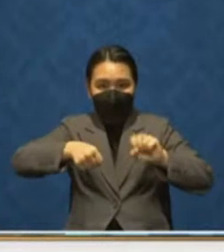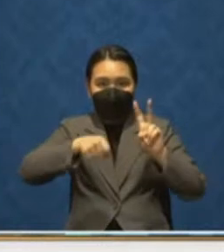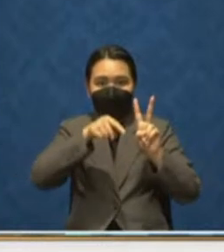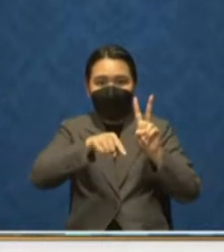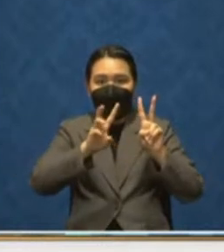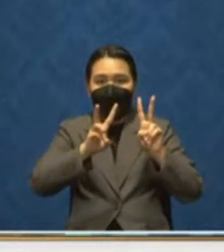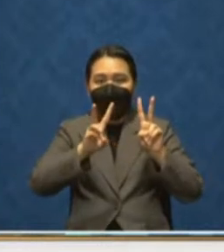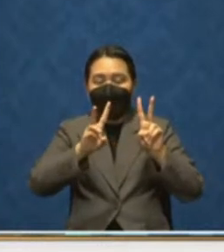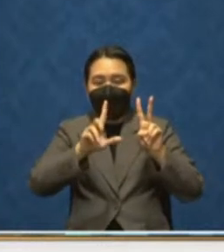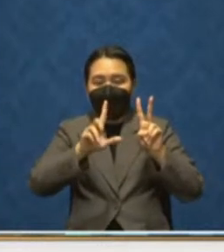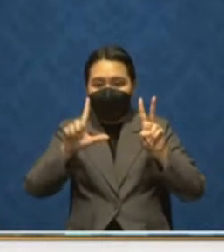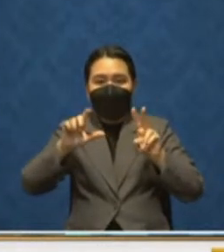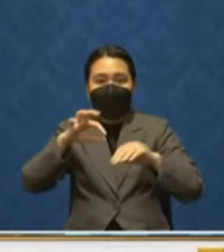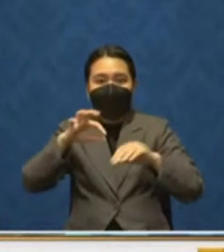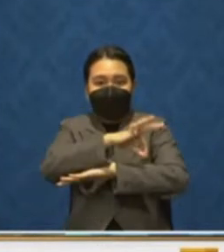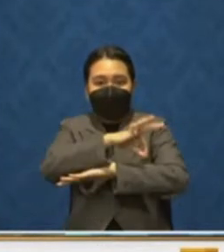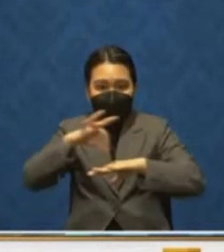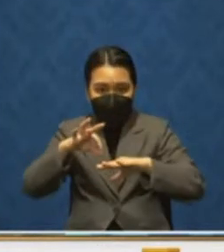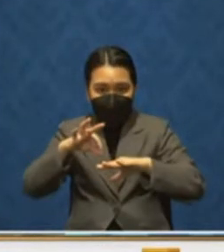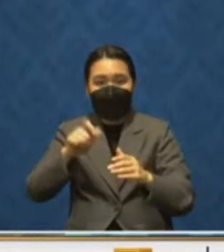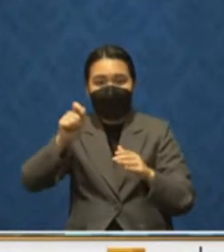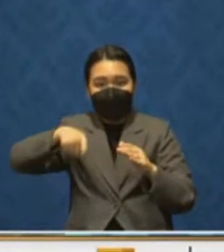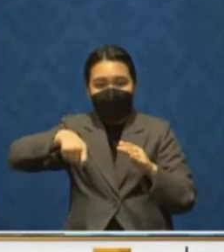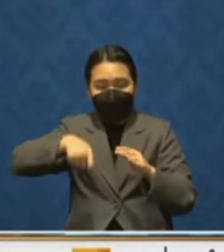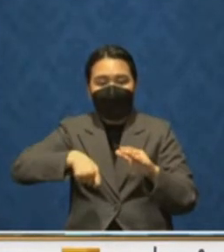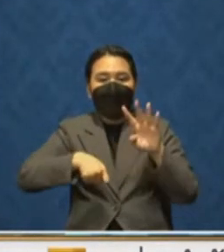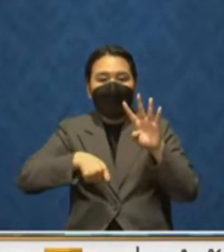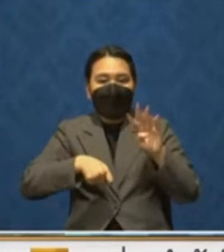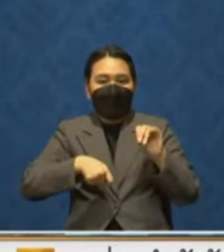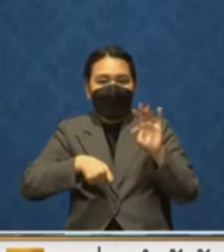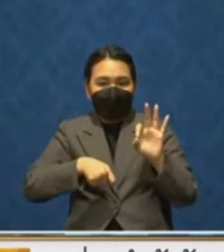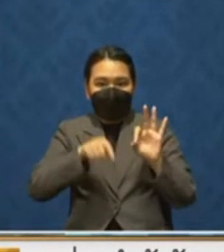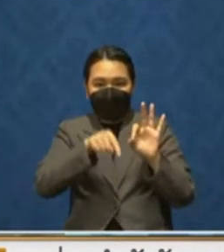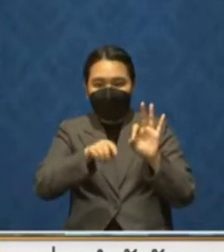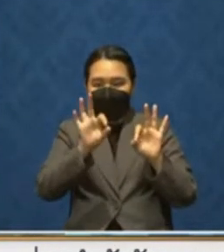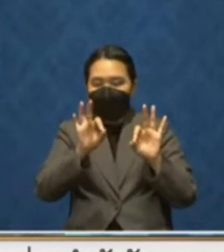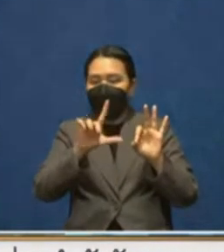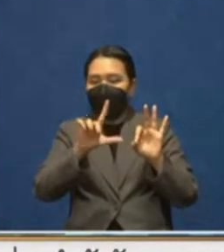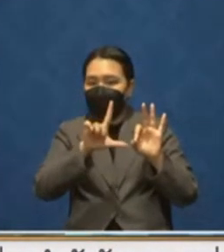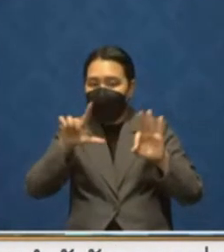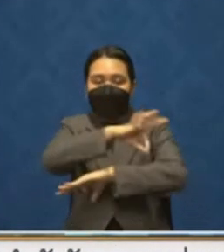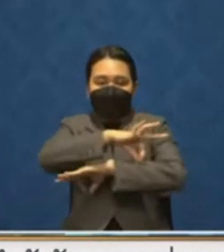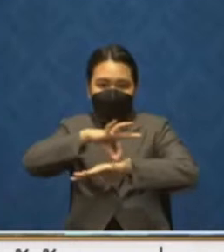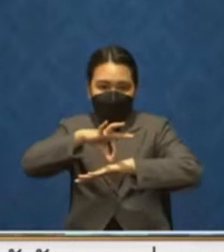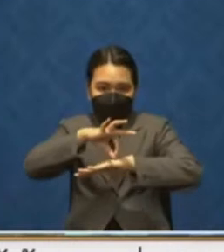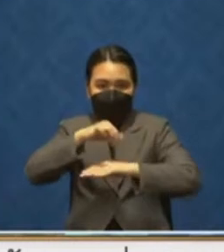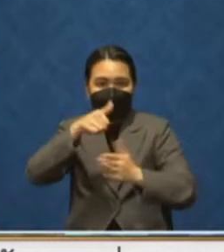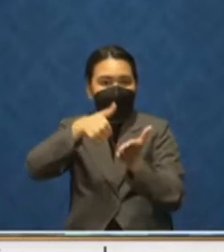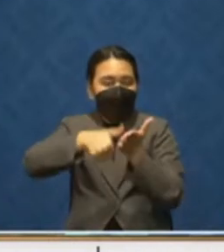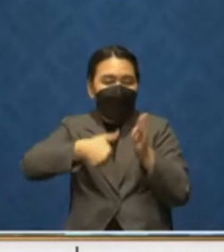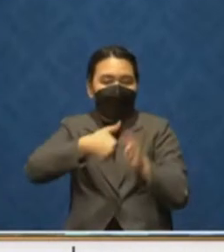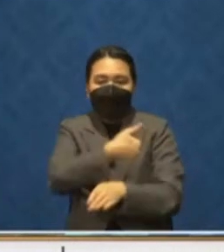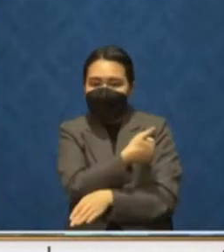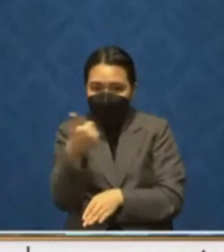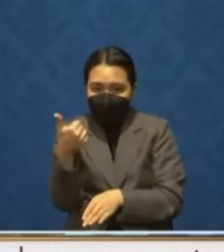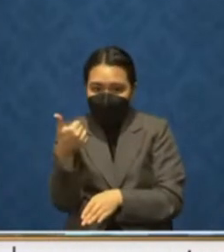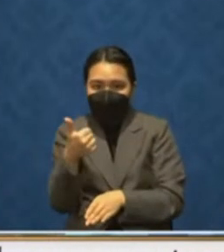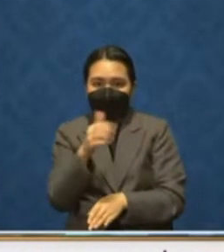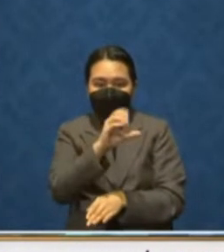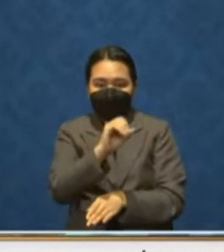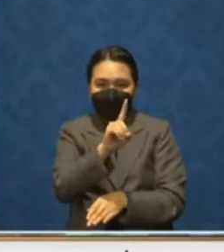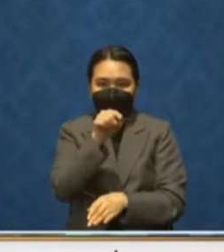หนี้บัตรเครดิตและสินเชื่อสุรพล49.9ล้านบัญชีนี่สินะหรือนะครับ